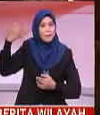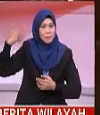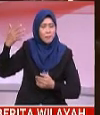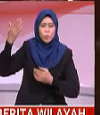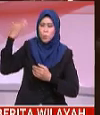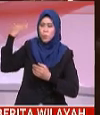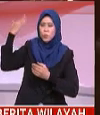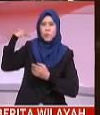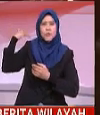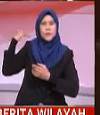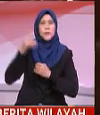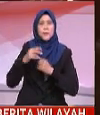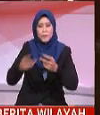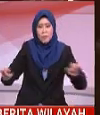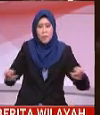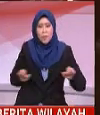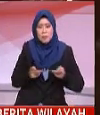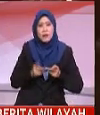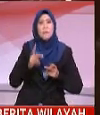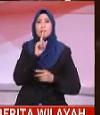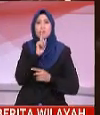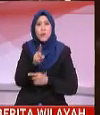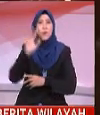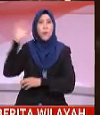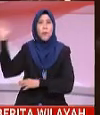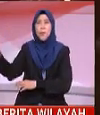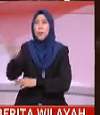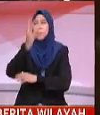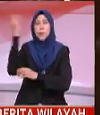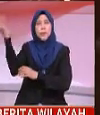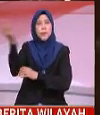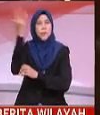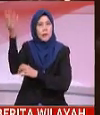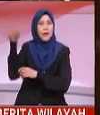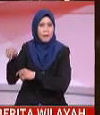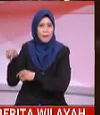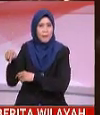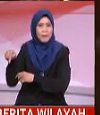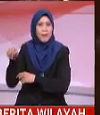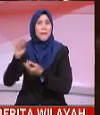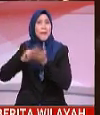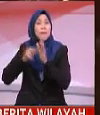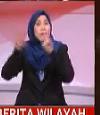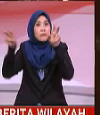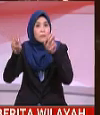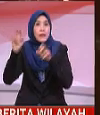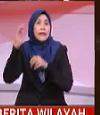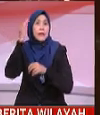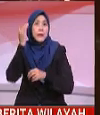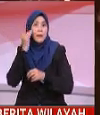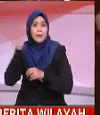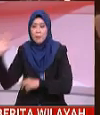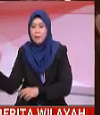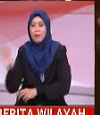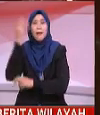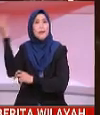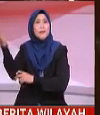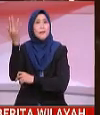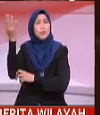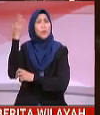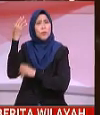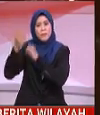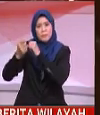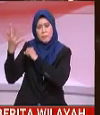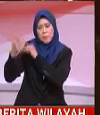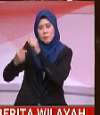Sebenarnya kawasan ini merupakan kawasan laluan angin ribut, orang panggil kepala angin tu. 15 tahun dulu masa tu